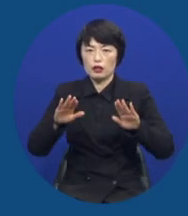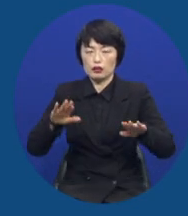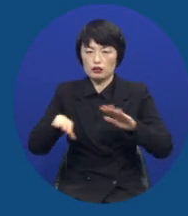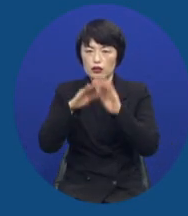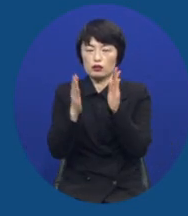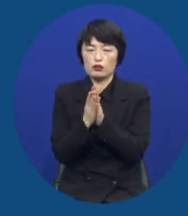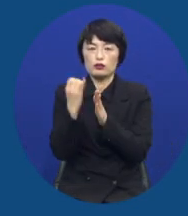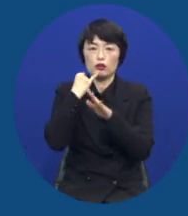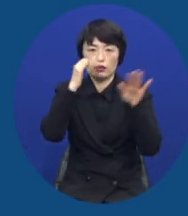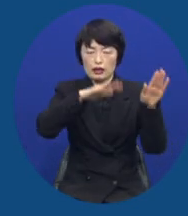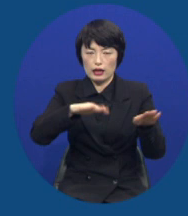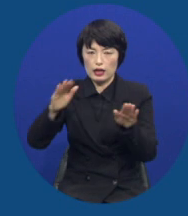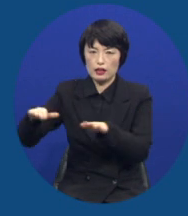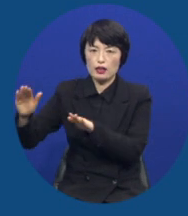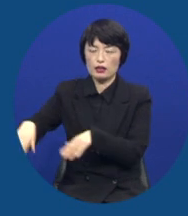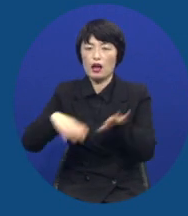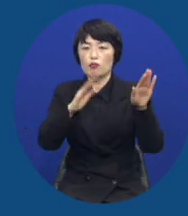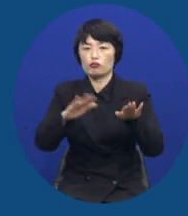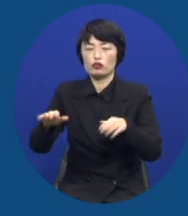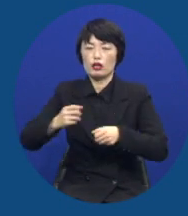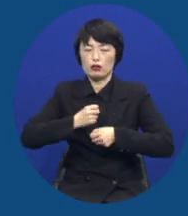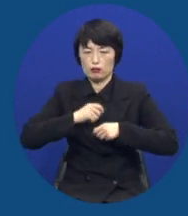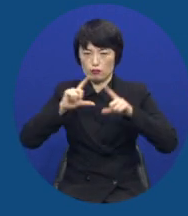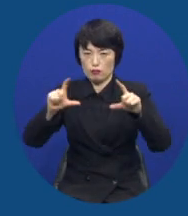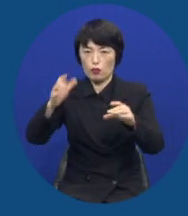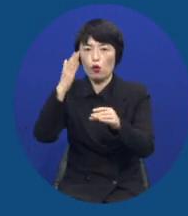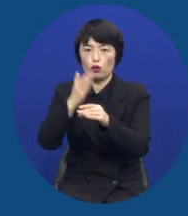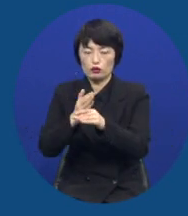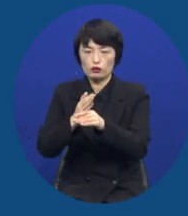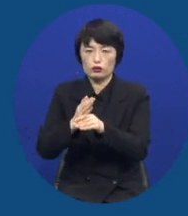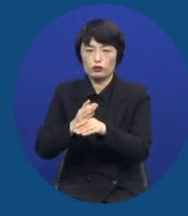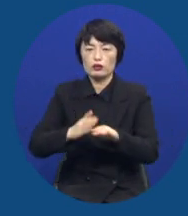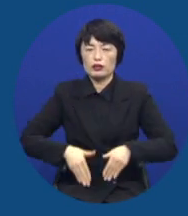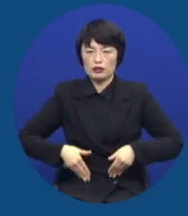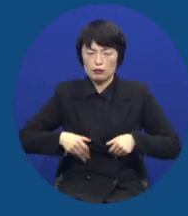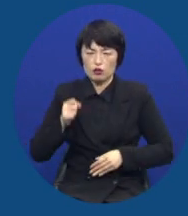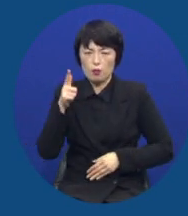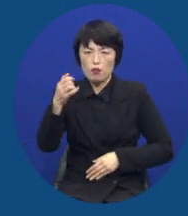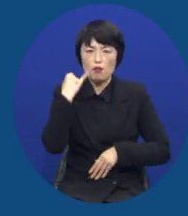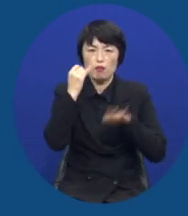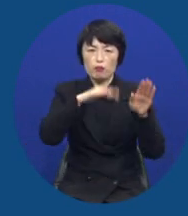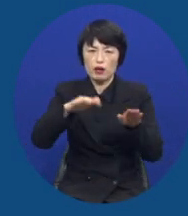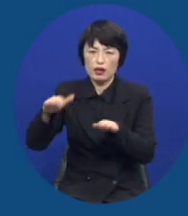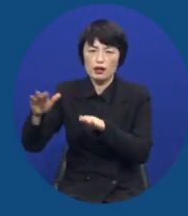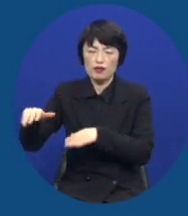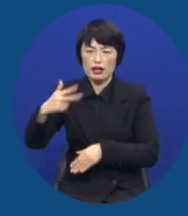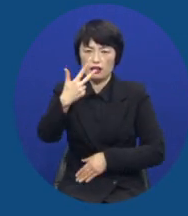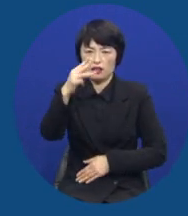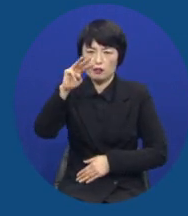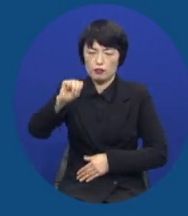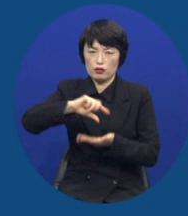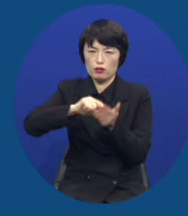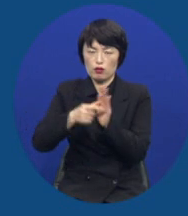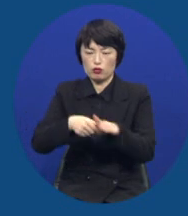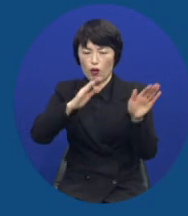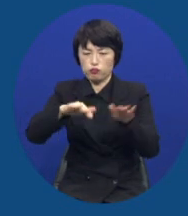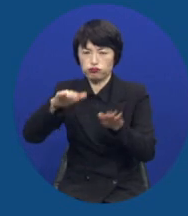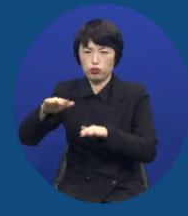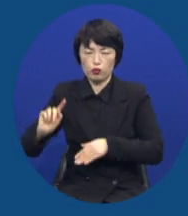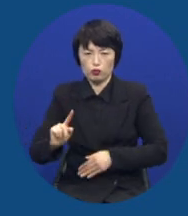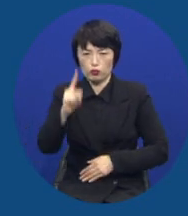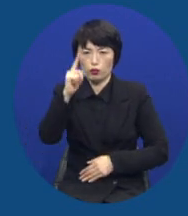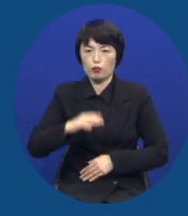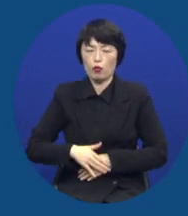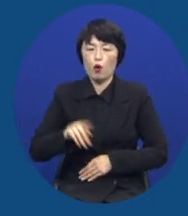경보가 발효 중입니다 제주도 남쪽 번 바다는 내일 오전까지 물결이 최고 7m 로 매우 거세게 1개 있고요 그것 계상